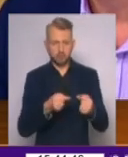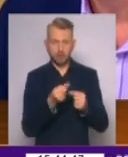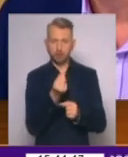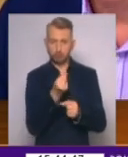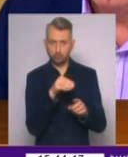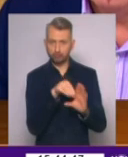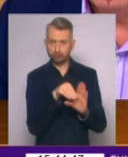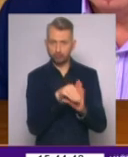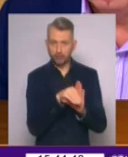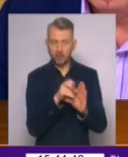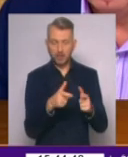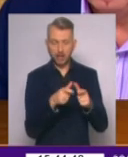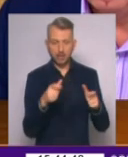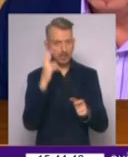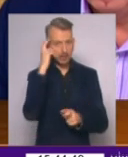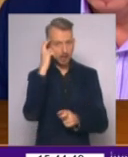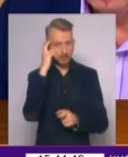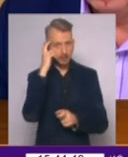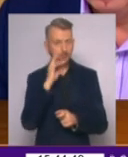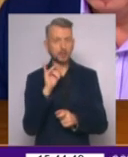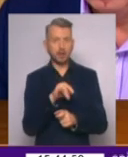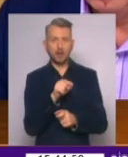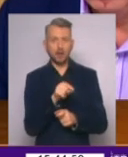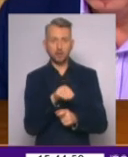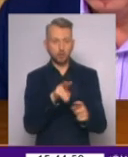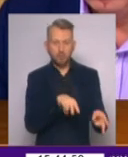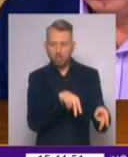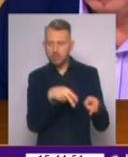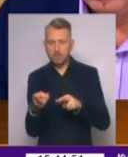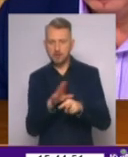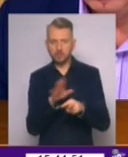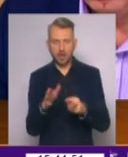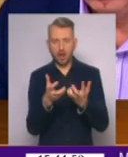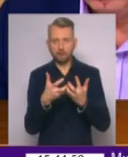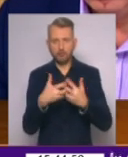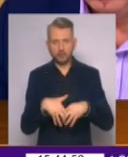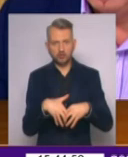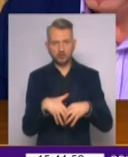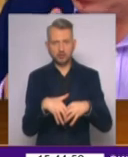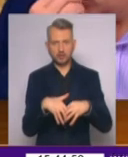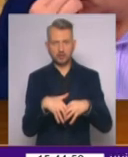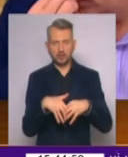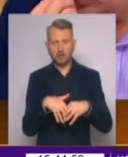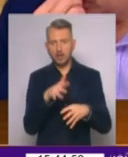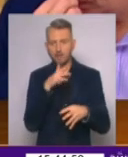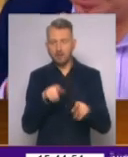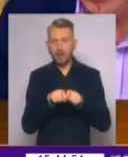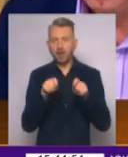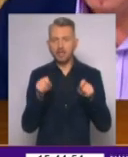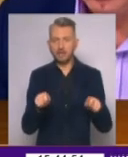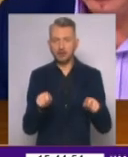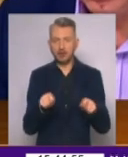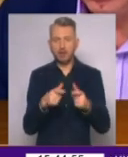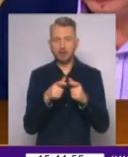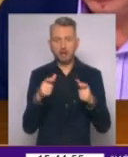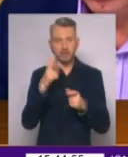сумма на карте киянина. И она не перешла автоматически во время открытия